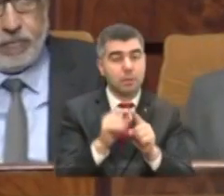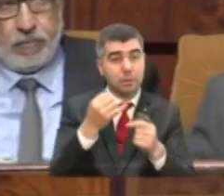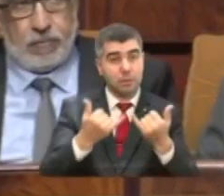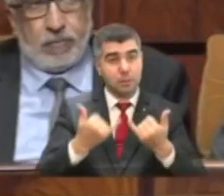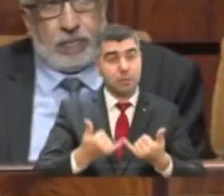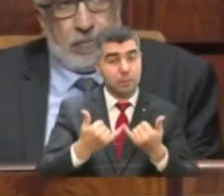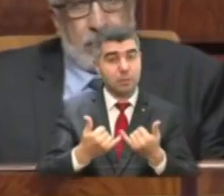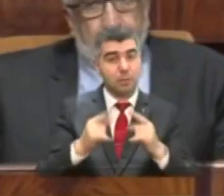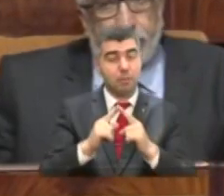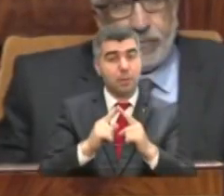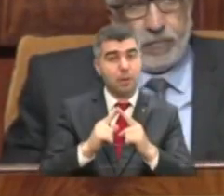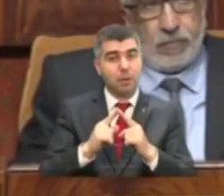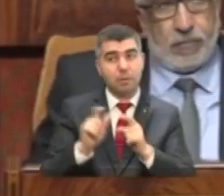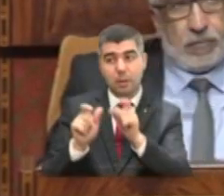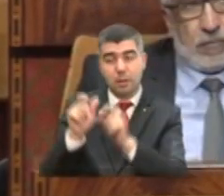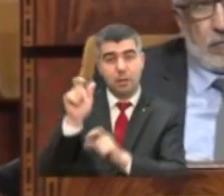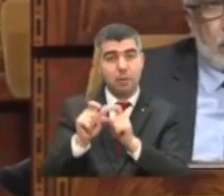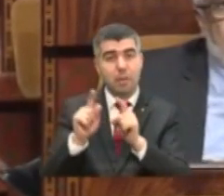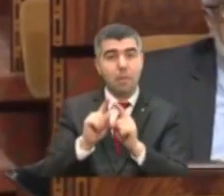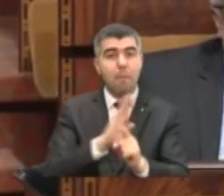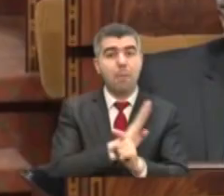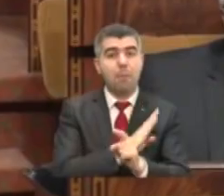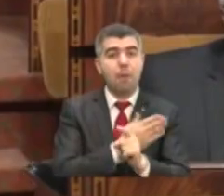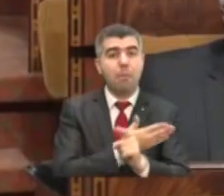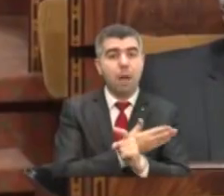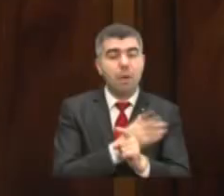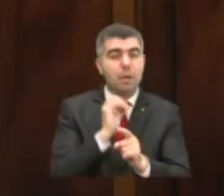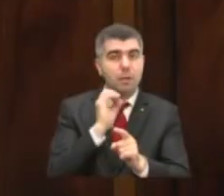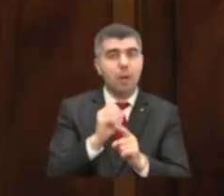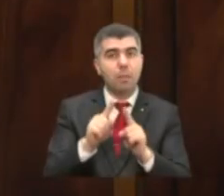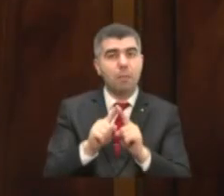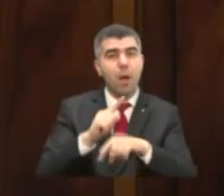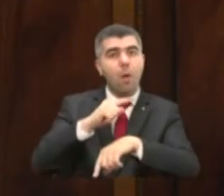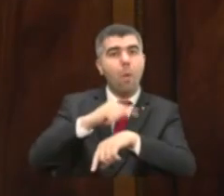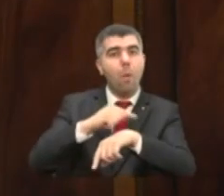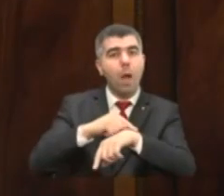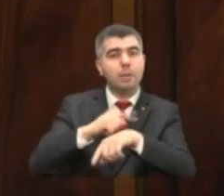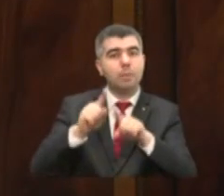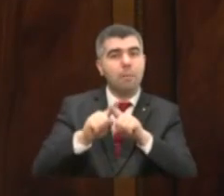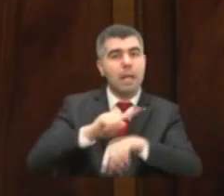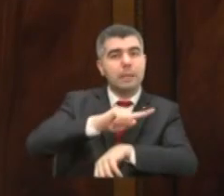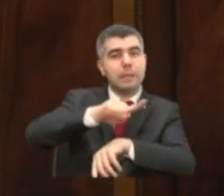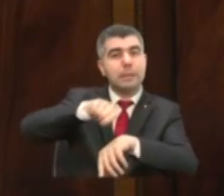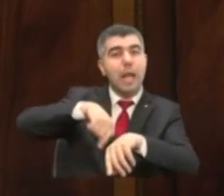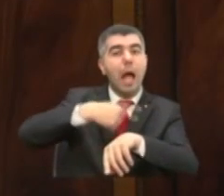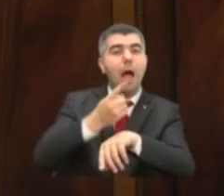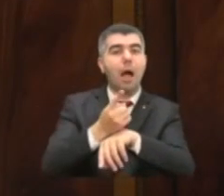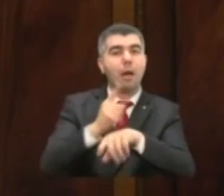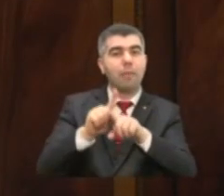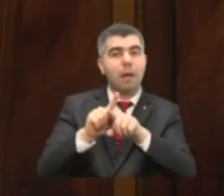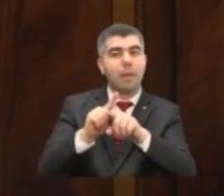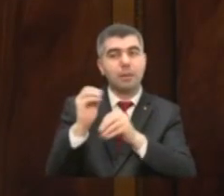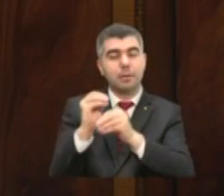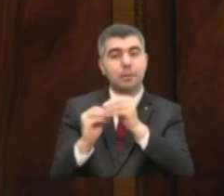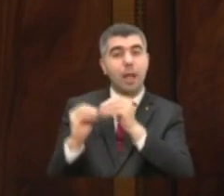بالنسبة للتلاميذ وأوليائهم، فيما يتعلق بالتوقيت الصيفي واستمراره. فقط نريد منكم